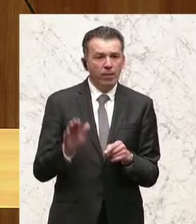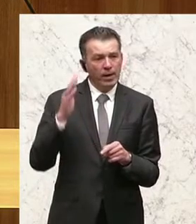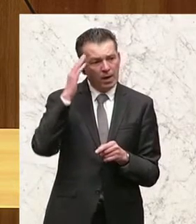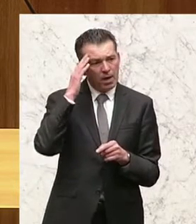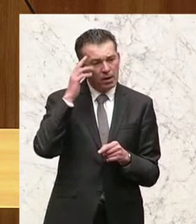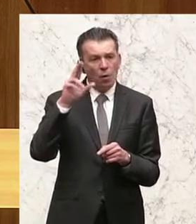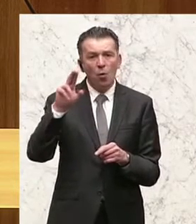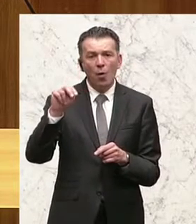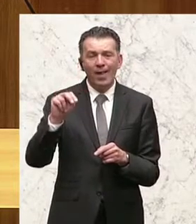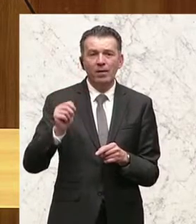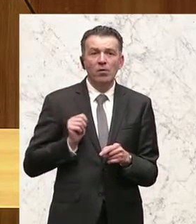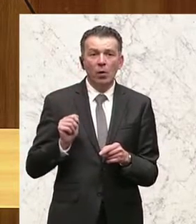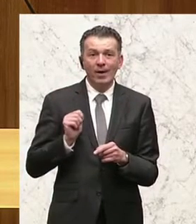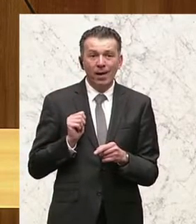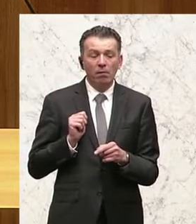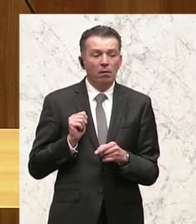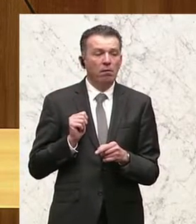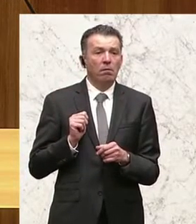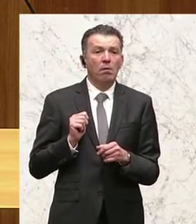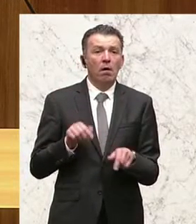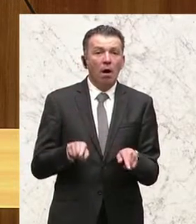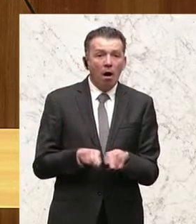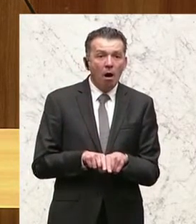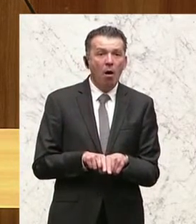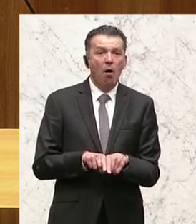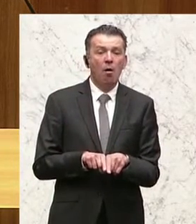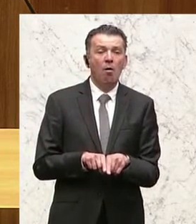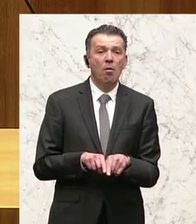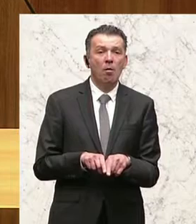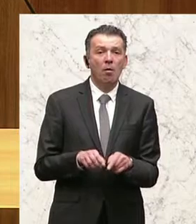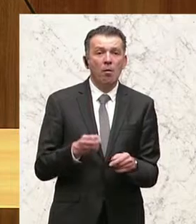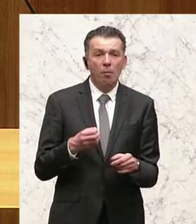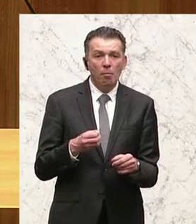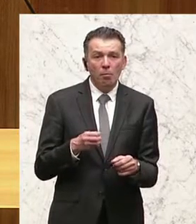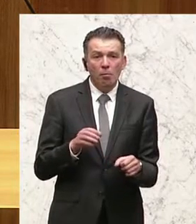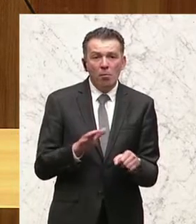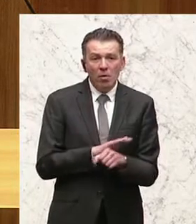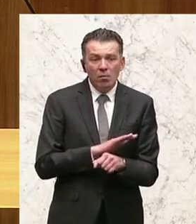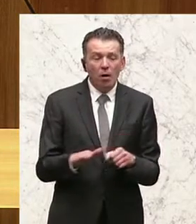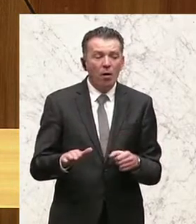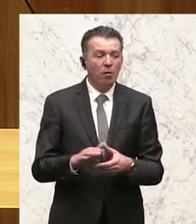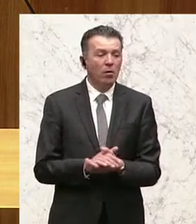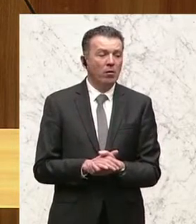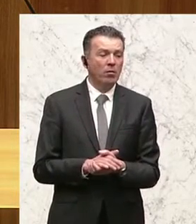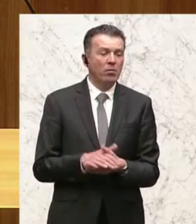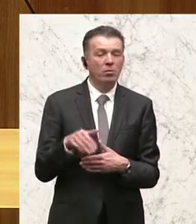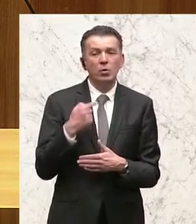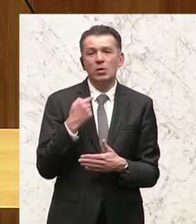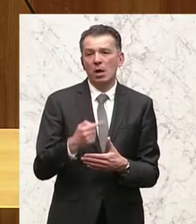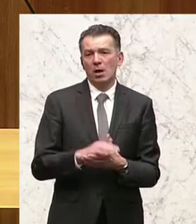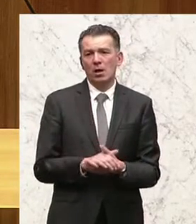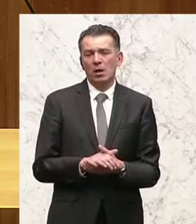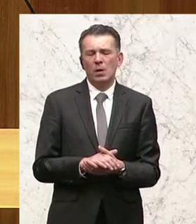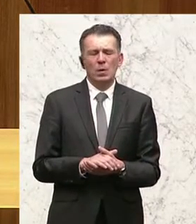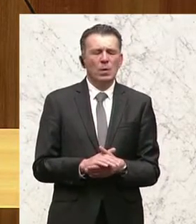dass UN-Soldaten auch Missbrauch begangen haben. Und ich muss es hier an dieser Stelle sagen, ich finde es